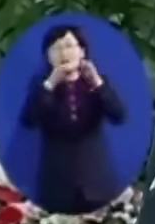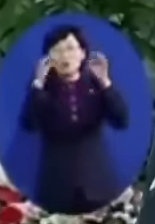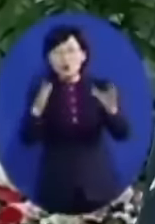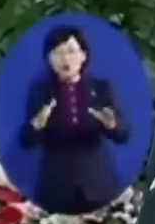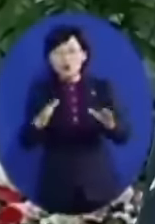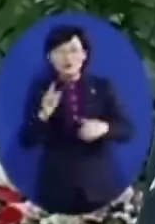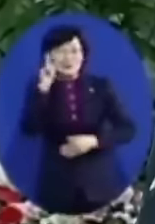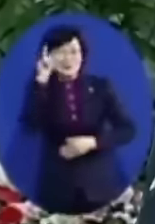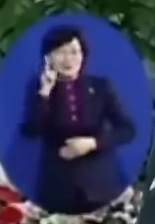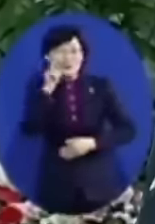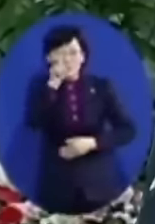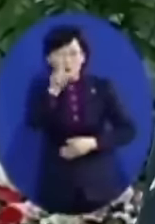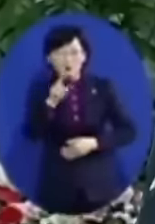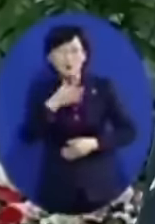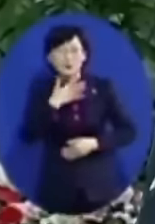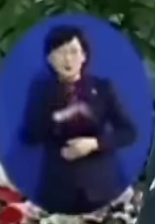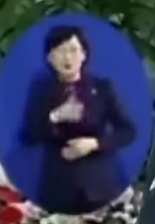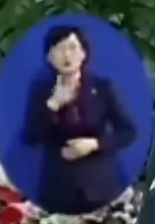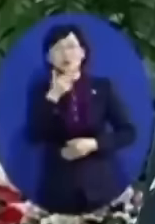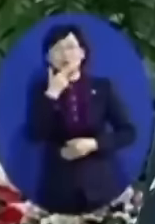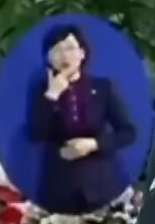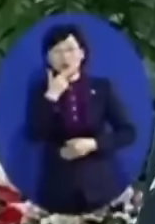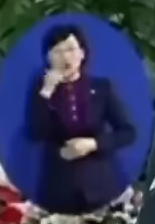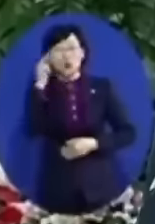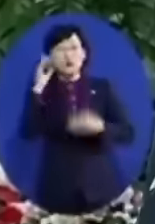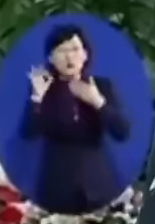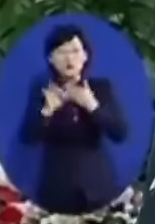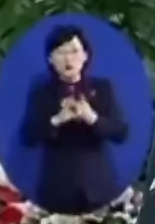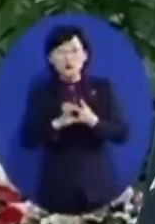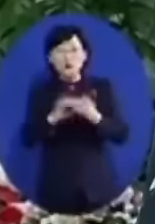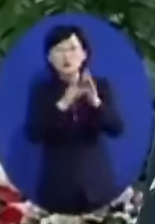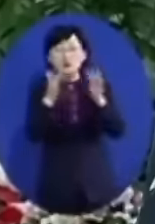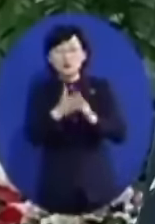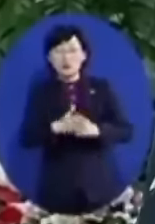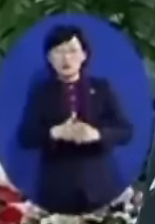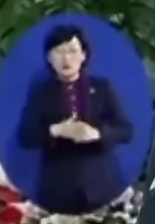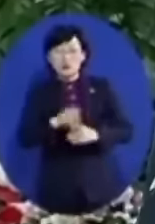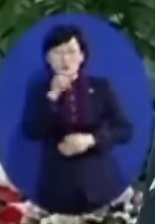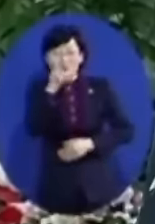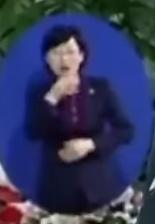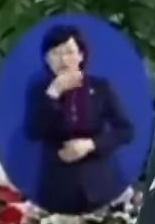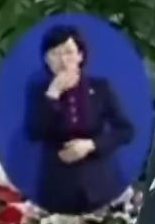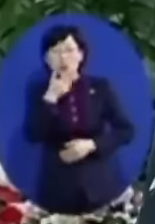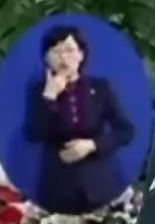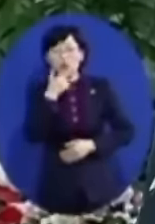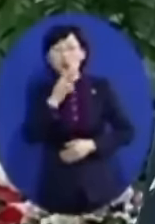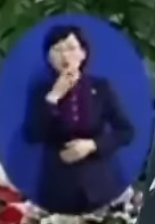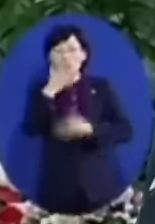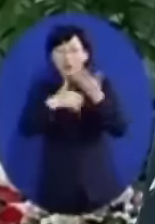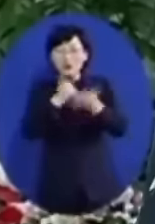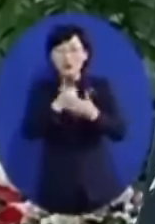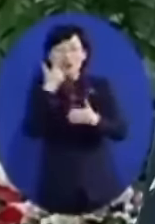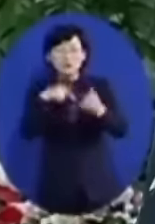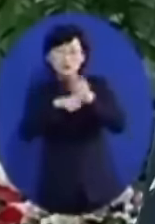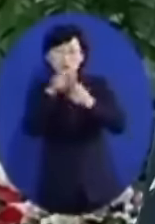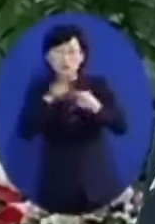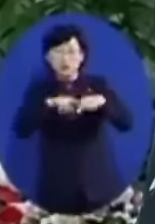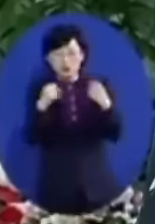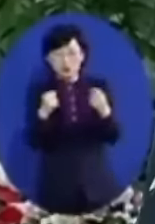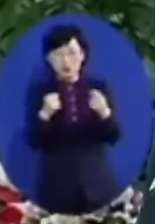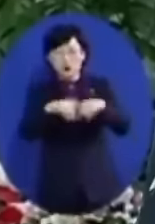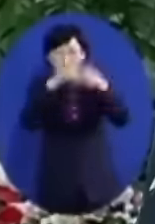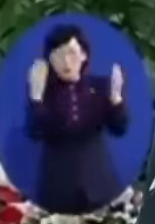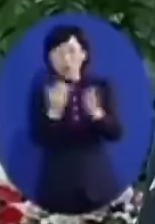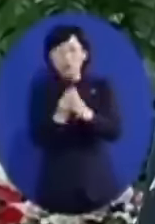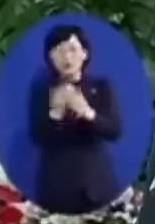전혀 스트레스에 들지 않으셨습니다. 왜냐하면 예수님은 추호도 욕심이 없으시고 오직 아버지의 뜻에만 복종하고 아버지의 뜻에 모든